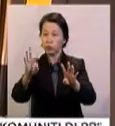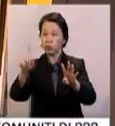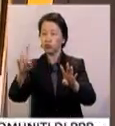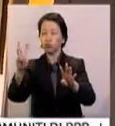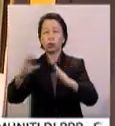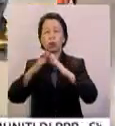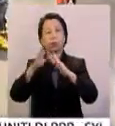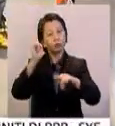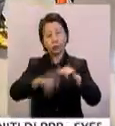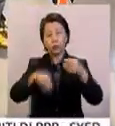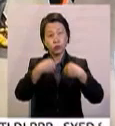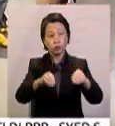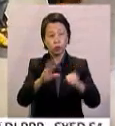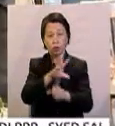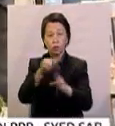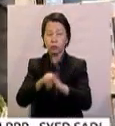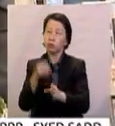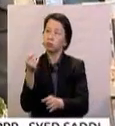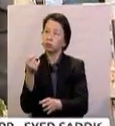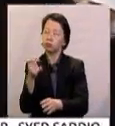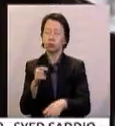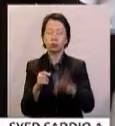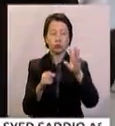40,916 unit membabitkan nilai